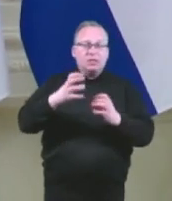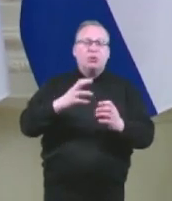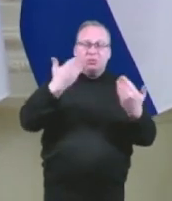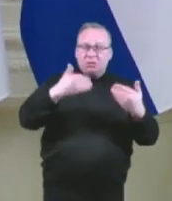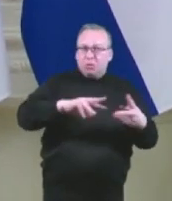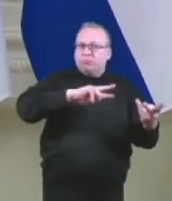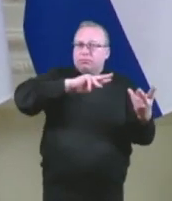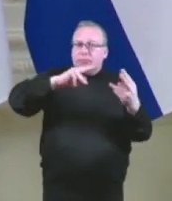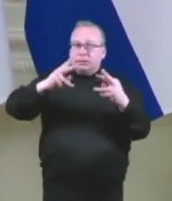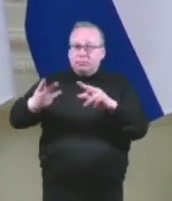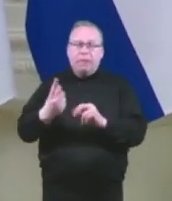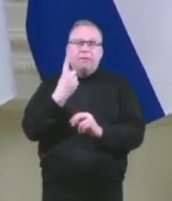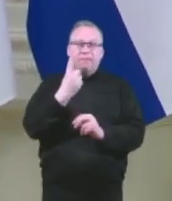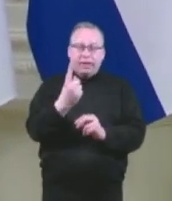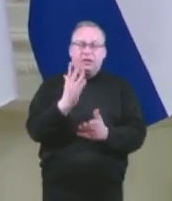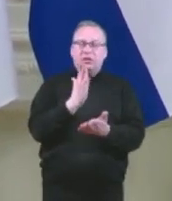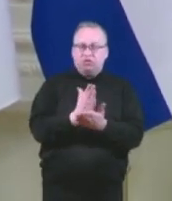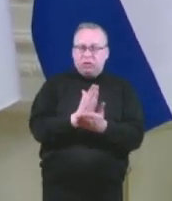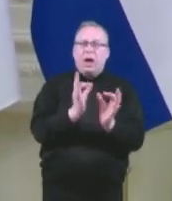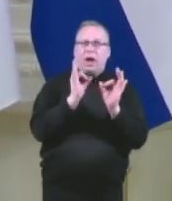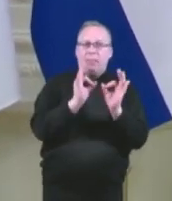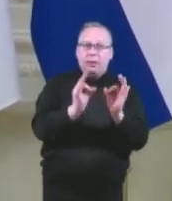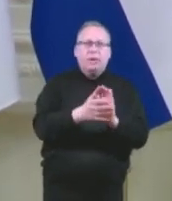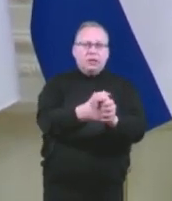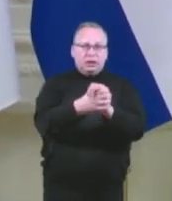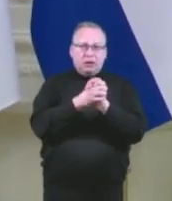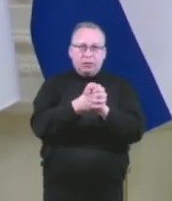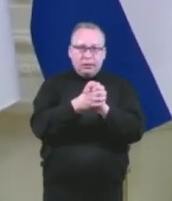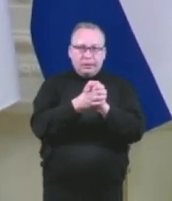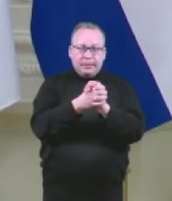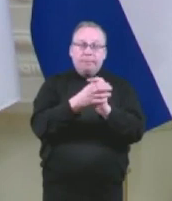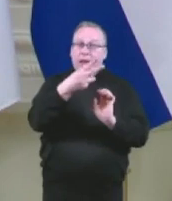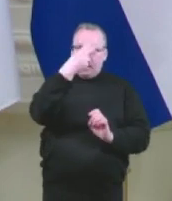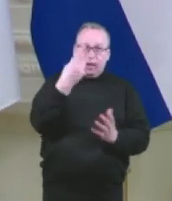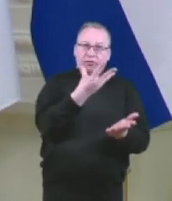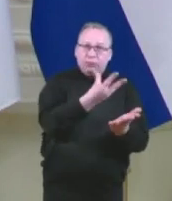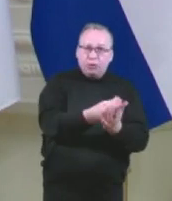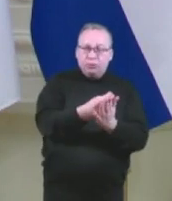tačiau vienas dalykas yra tikras. Draugystė tarp Lietuvos ir Niderlandų